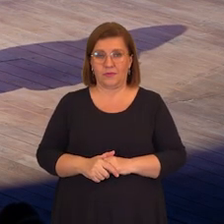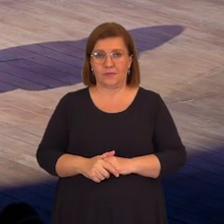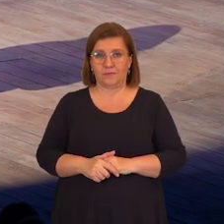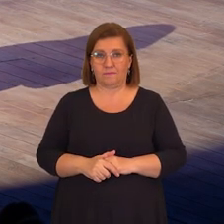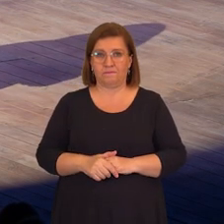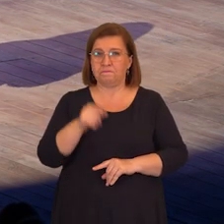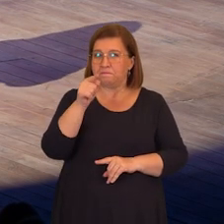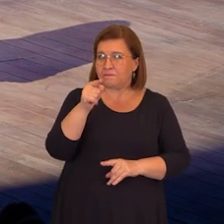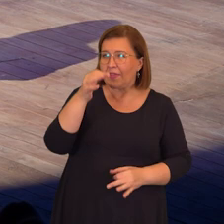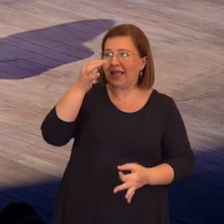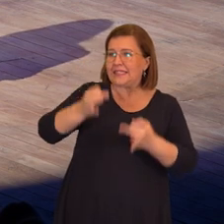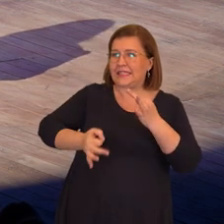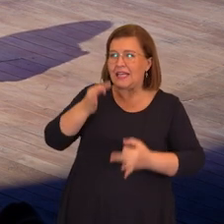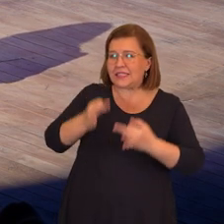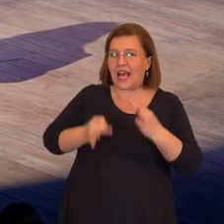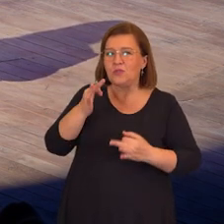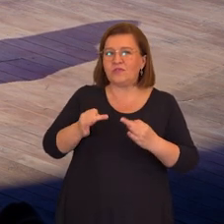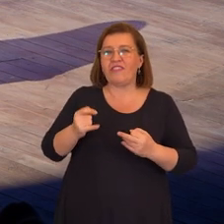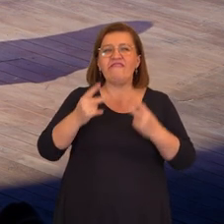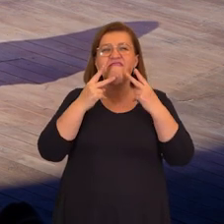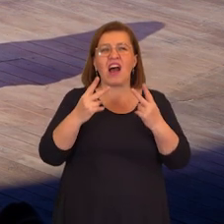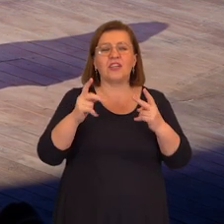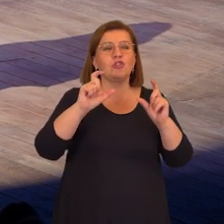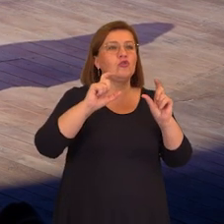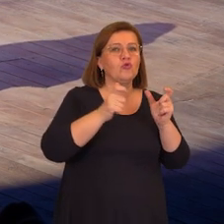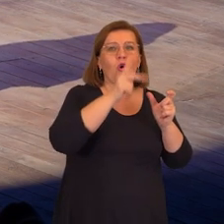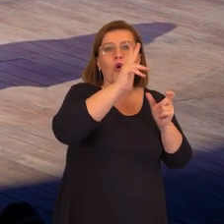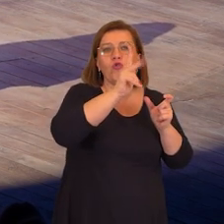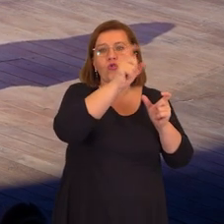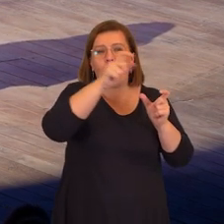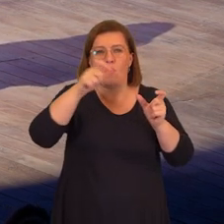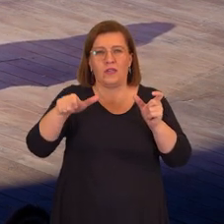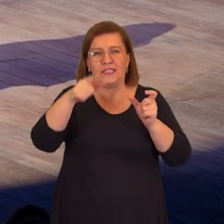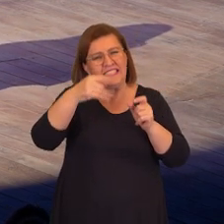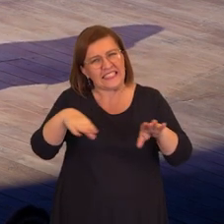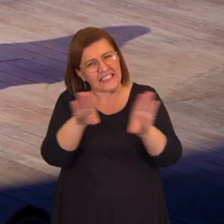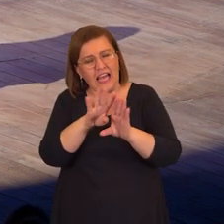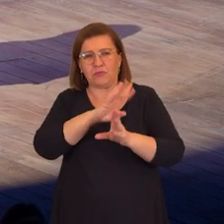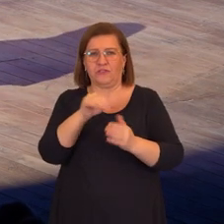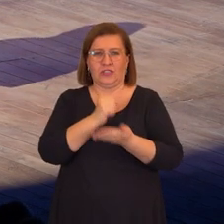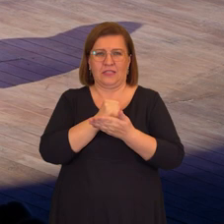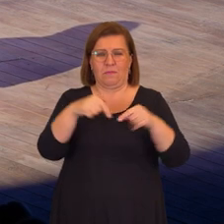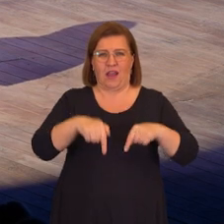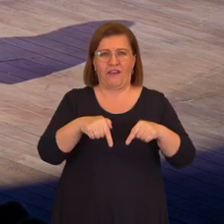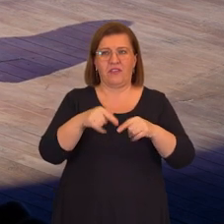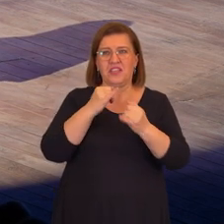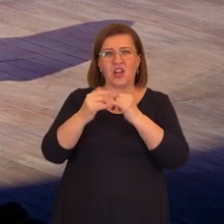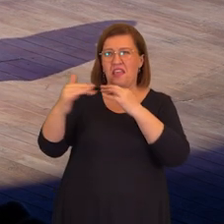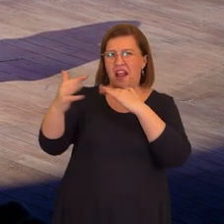Zastanów się, na kim i na czym ci zależy i domknij swoje ziemskie sprawy. Zmień relację, która ci nie